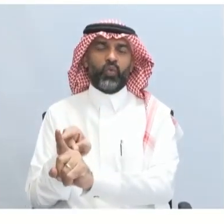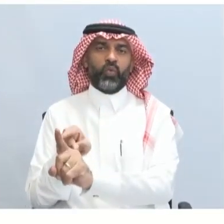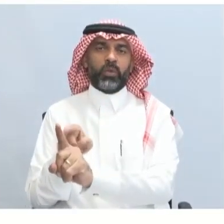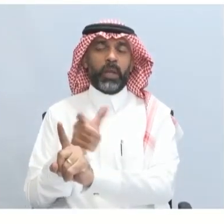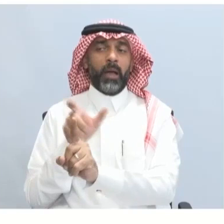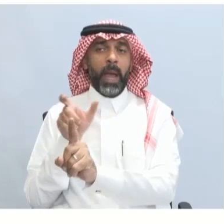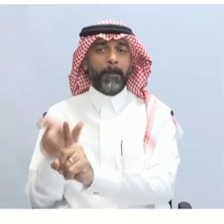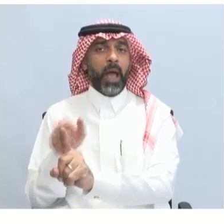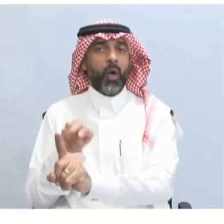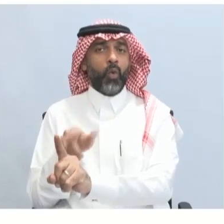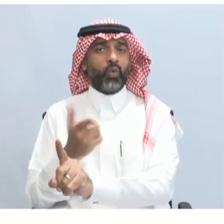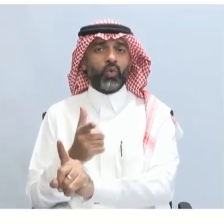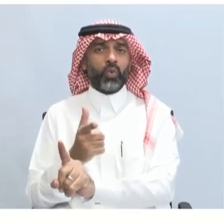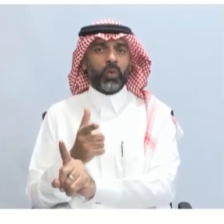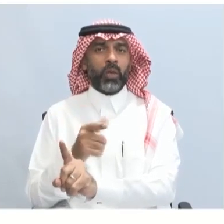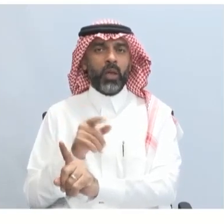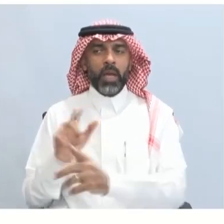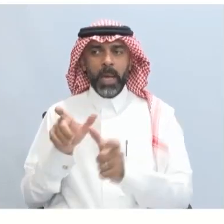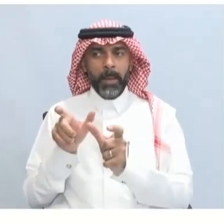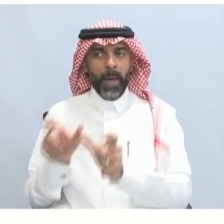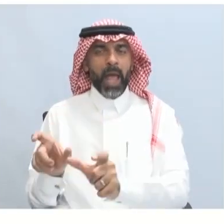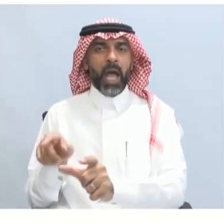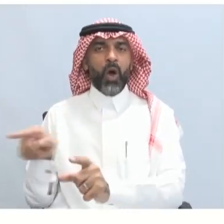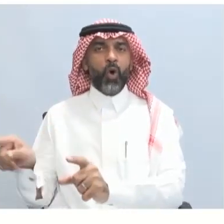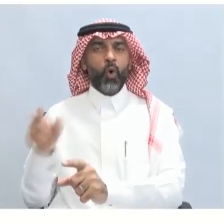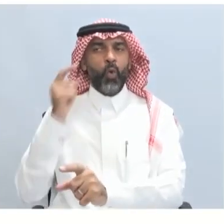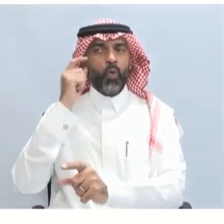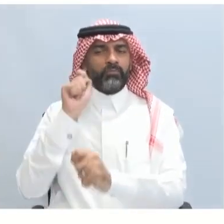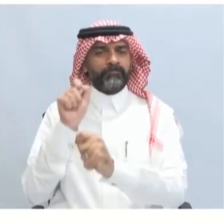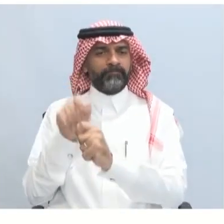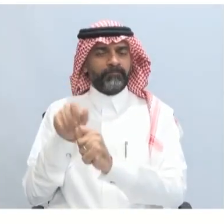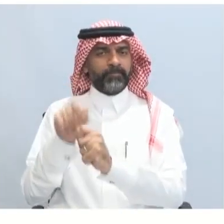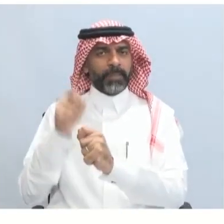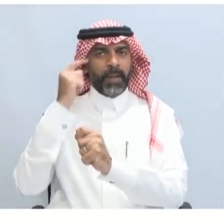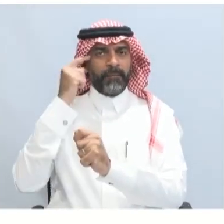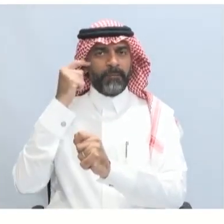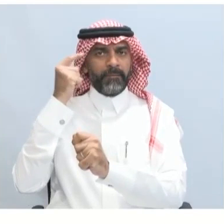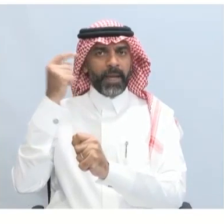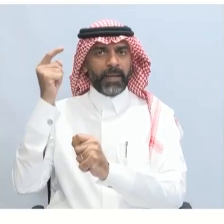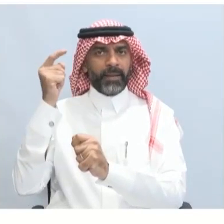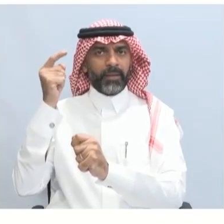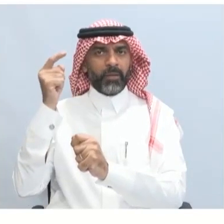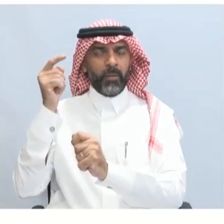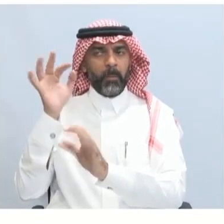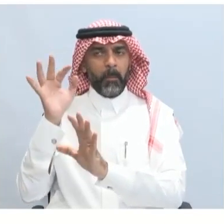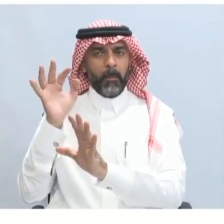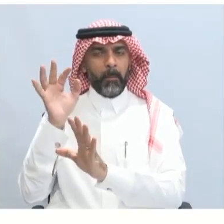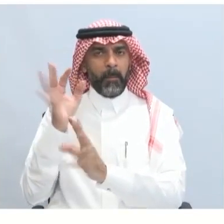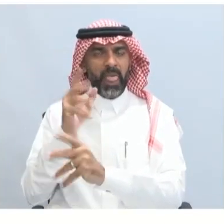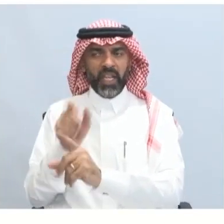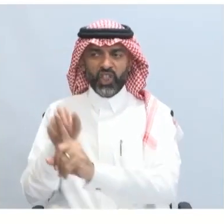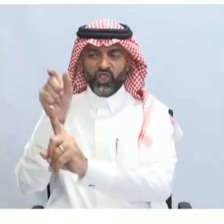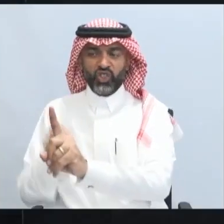يحمون يحمون انتاجه الفكري يحمون انتاجه الفكري هذا هذا الانتاج الفكري اما ان